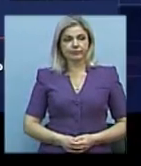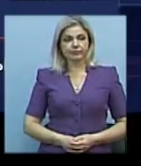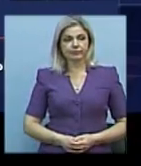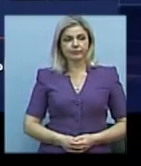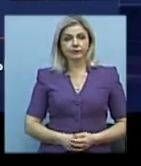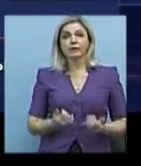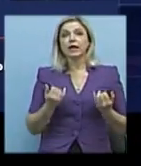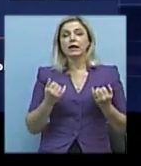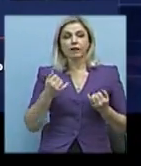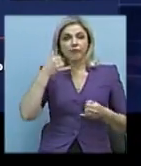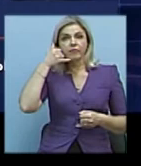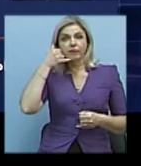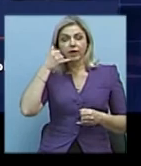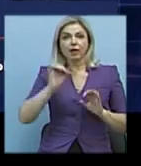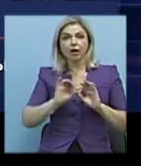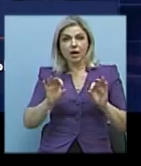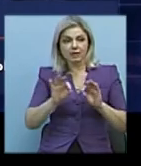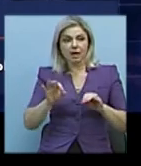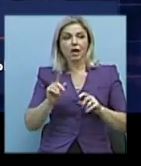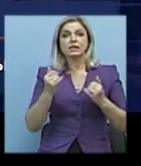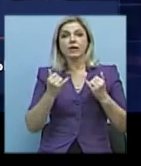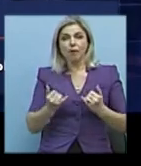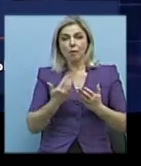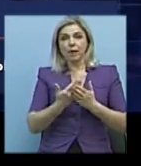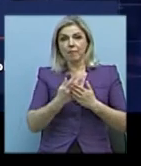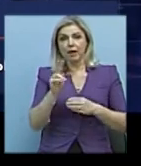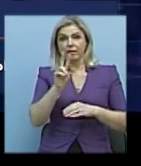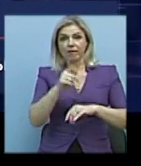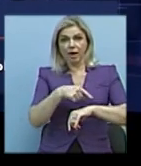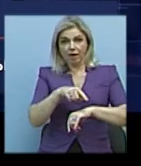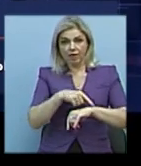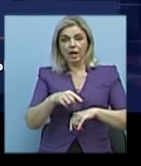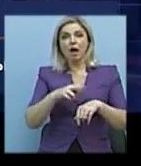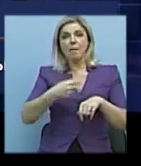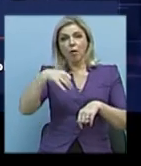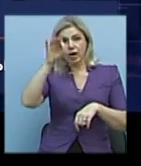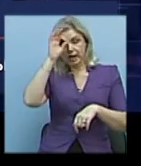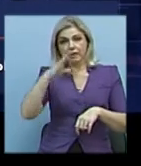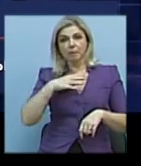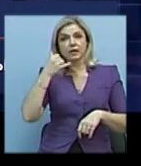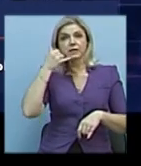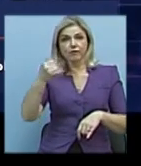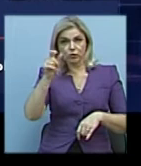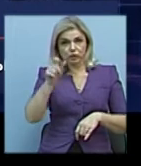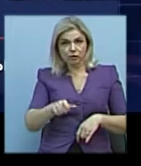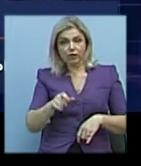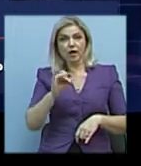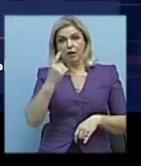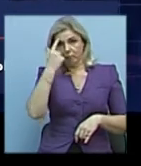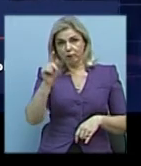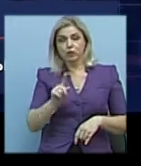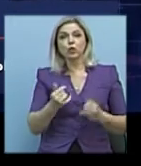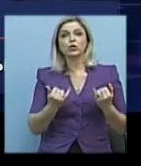Сьогодні близько 2 години до екіпажу патрульної поліції звернувся чоловік та повідомив, що